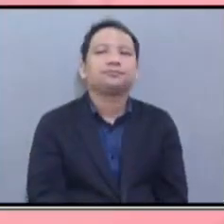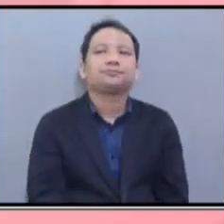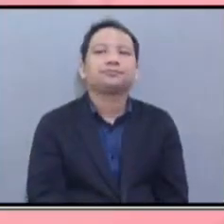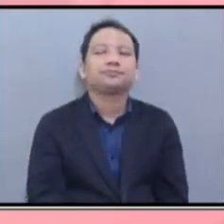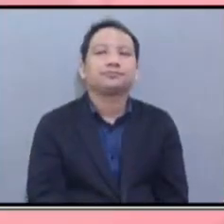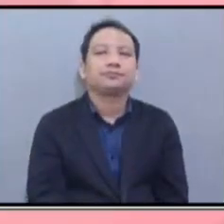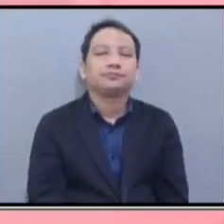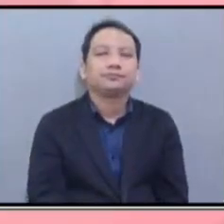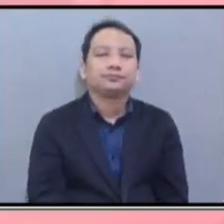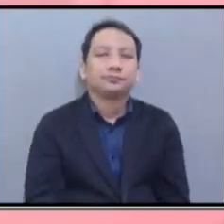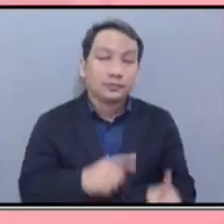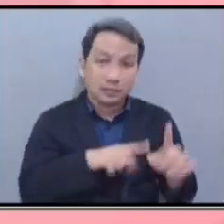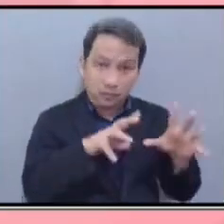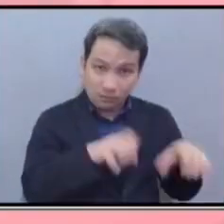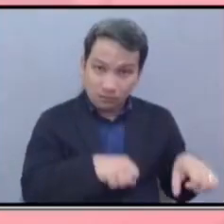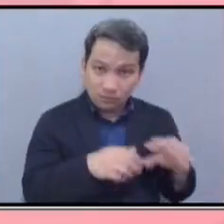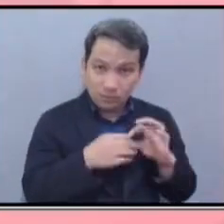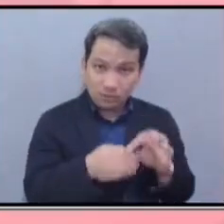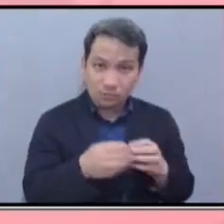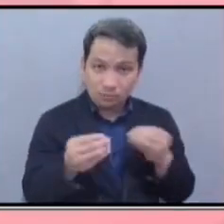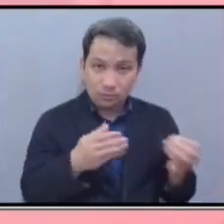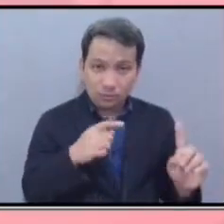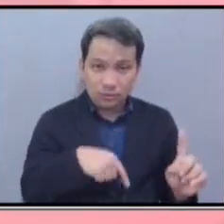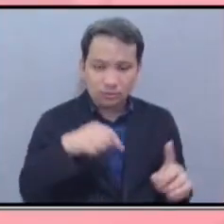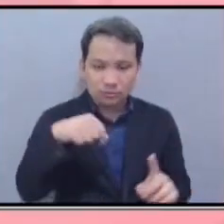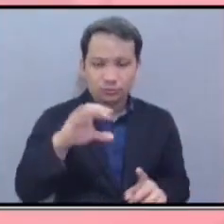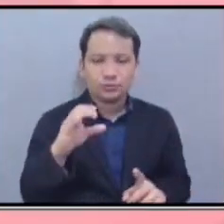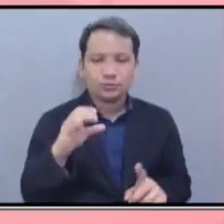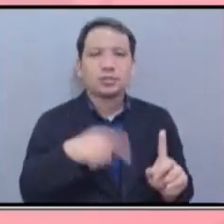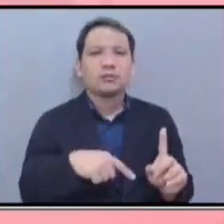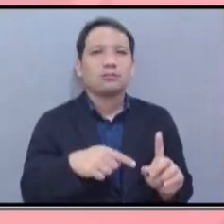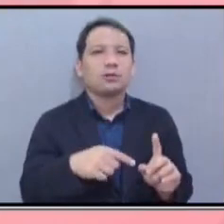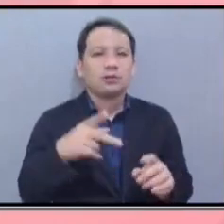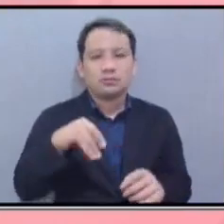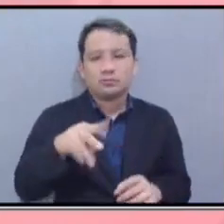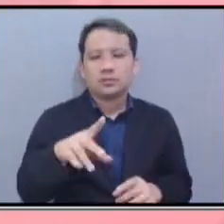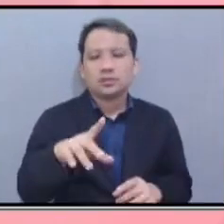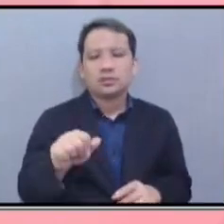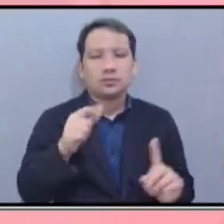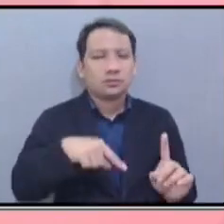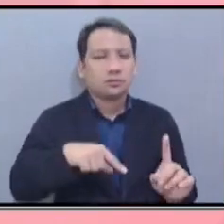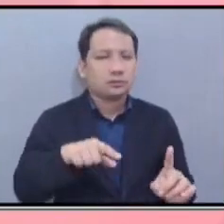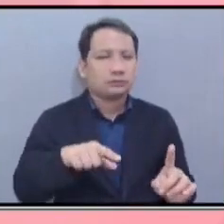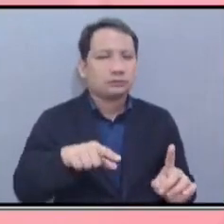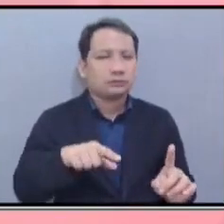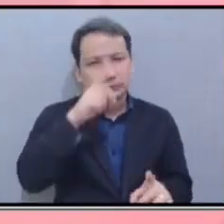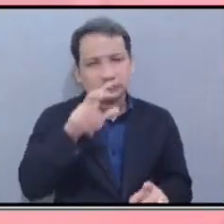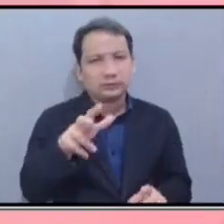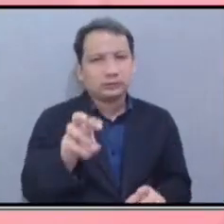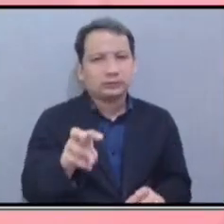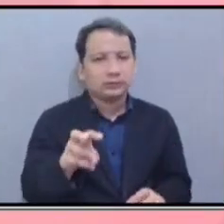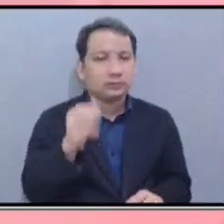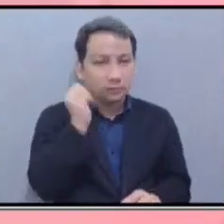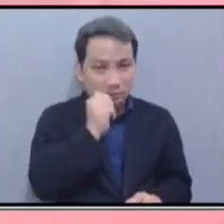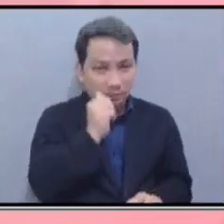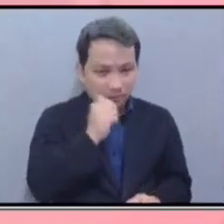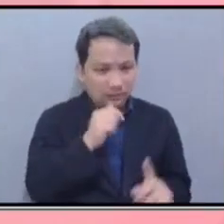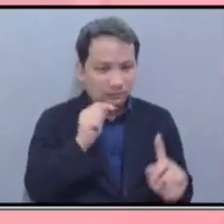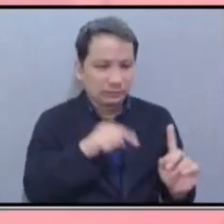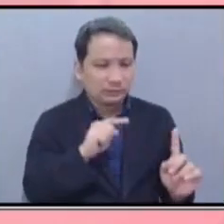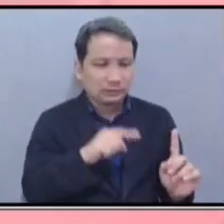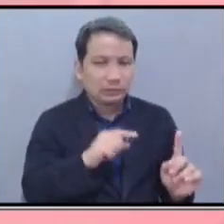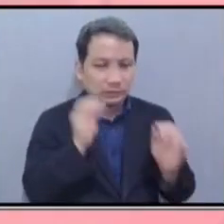Arestado sa isang bypass operation ng Quezon City Police at PDEA ang isang 35 anyos na babae na hinihinalang drug